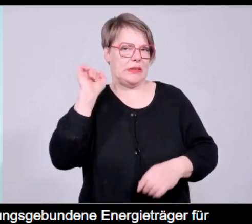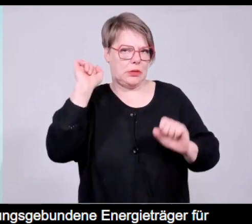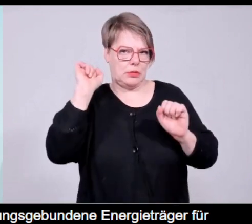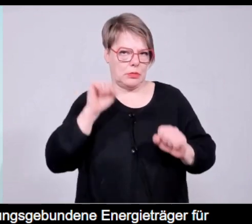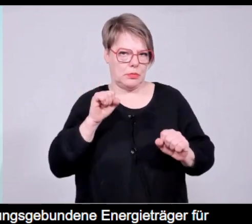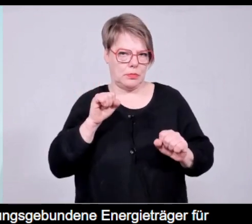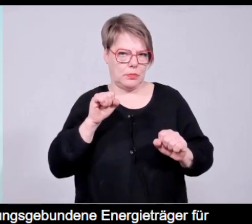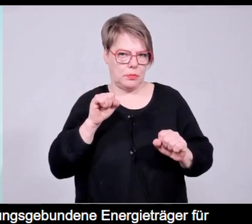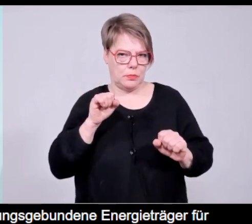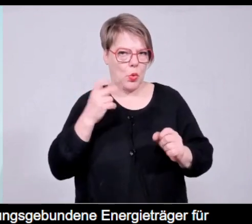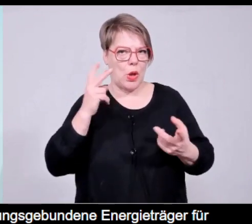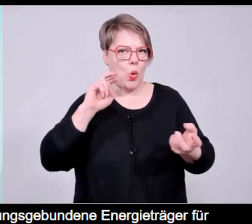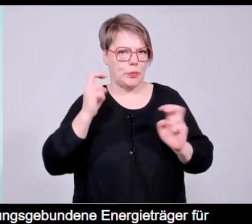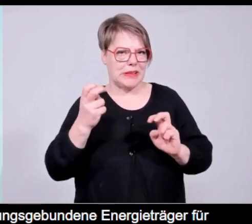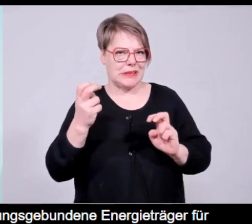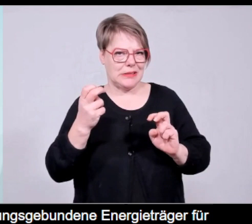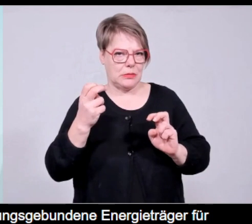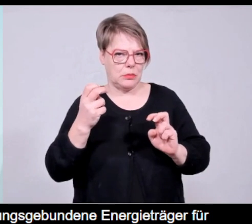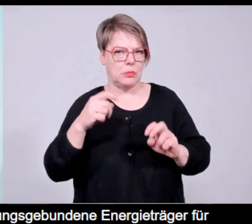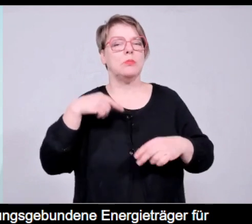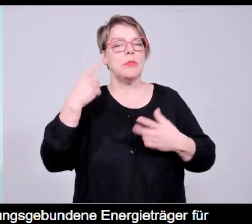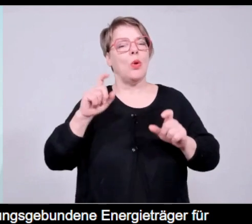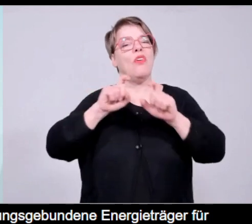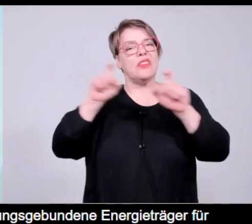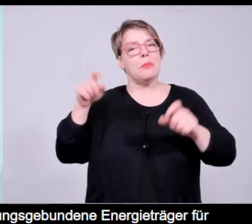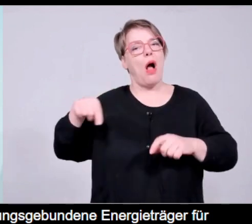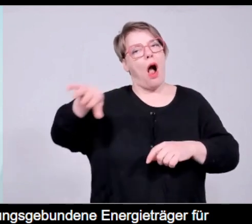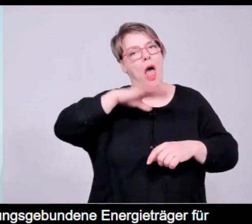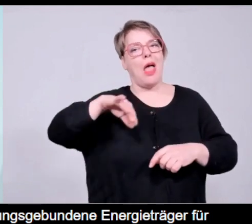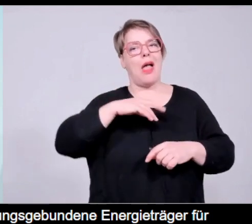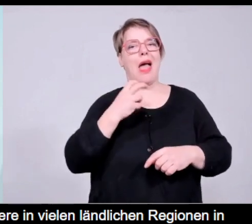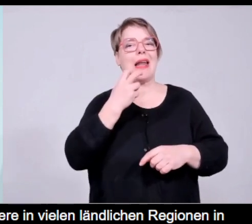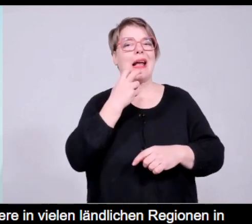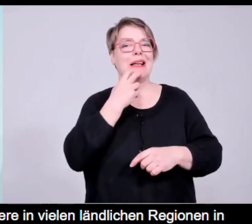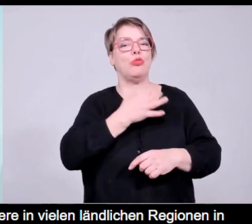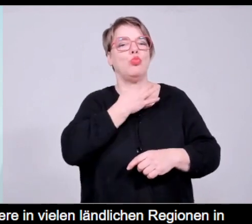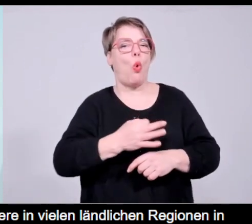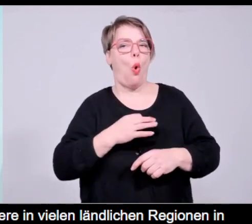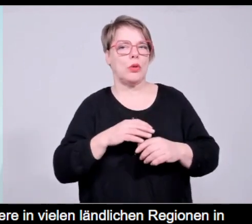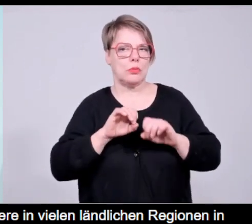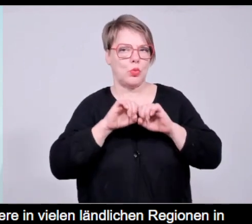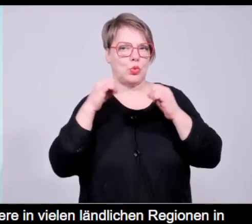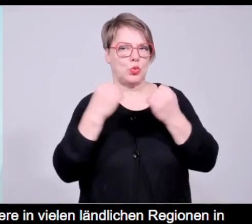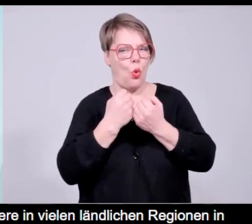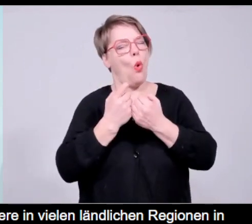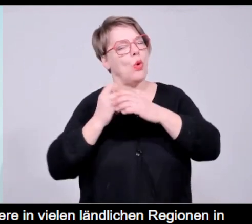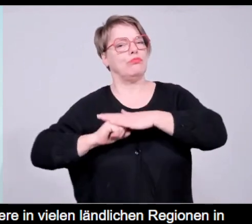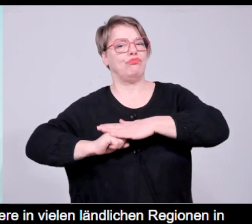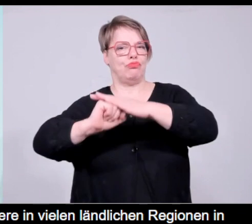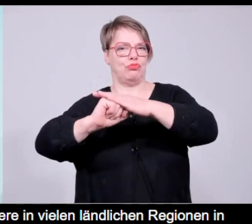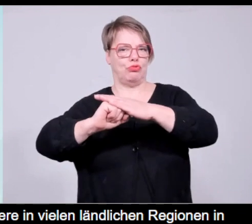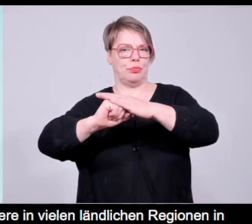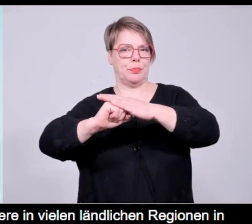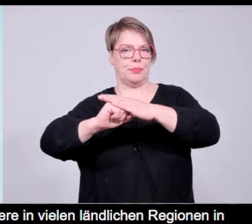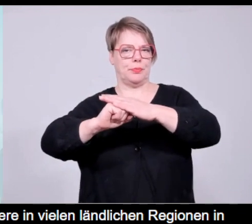Da geht es um das reiche immaterielle Kulturerbe, auf das wir in Bayern sehr stolz sind. Damit sind